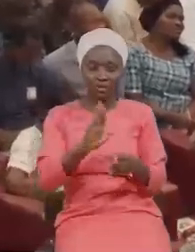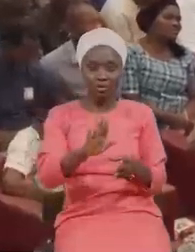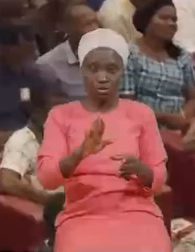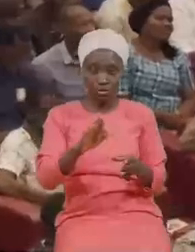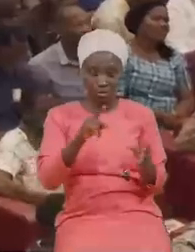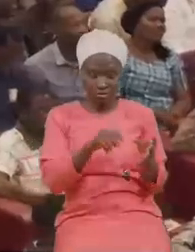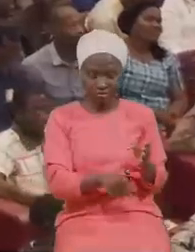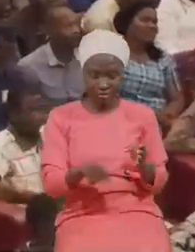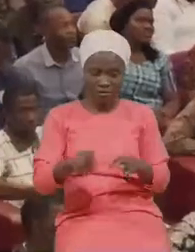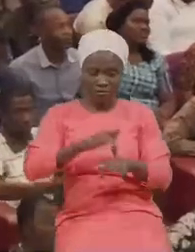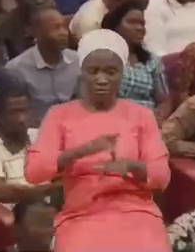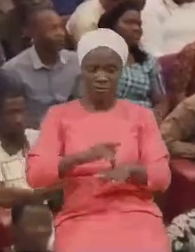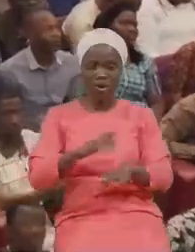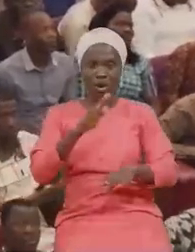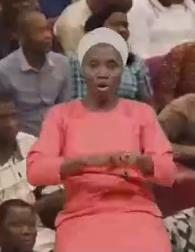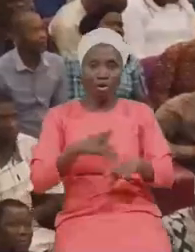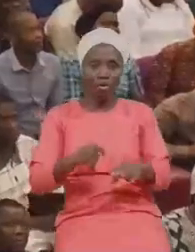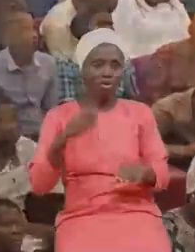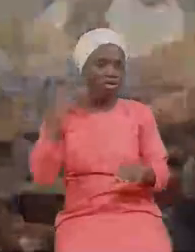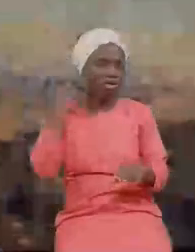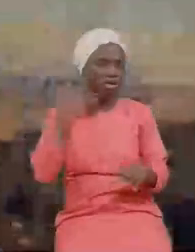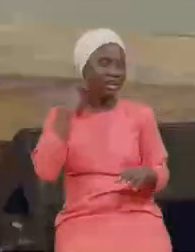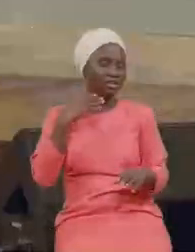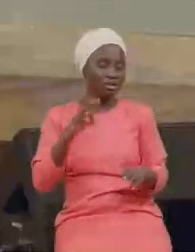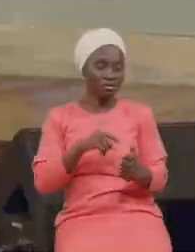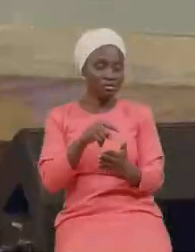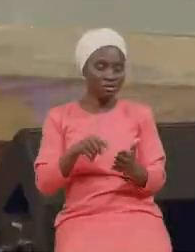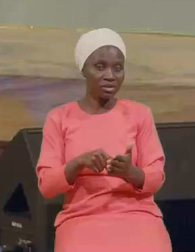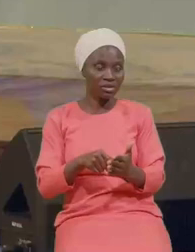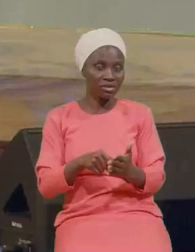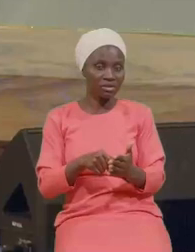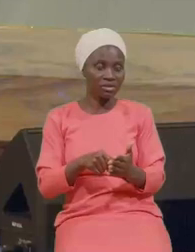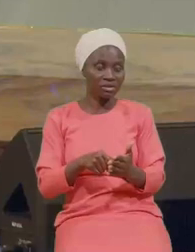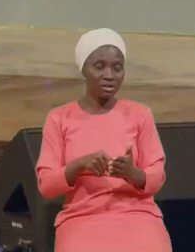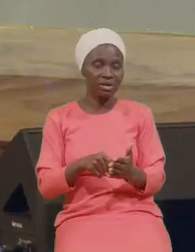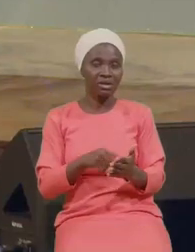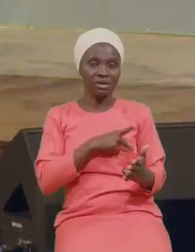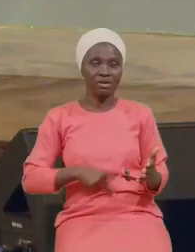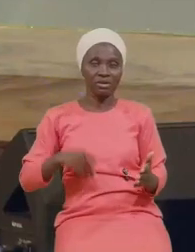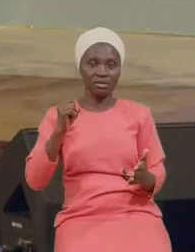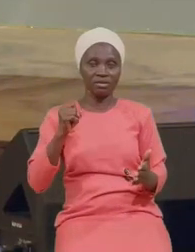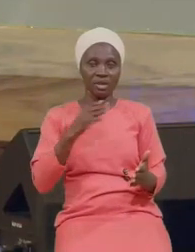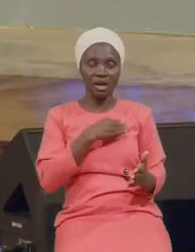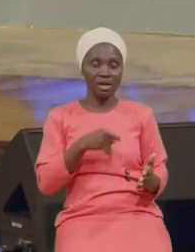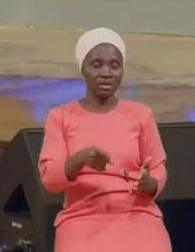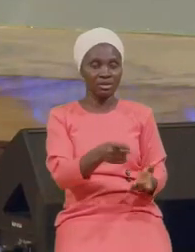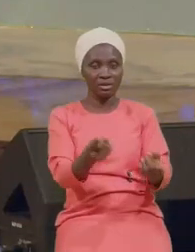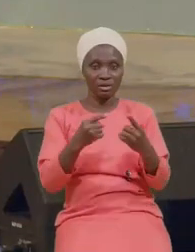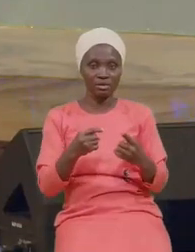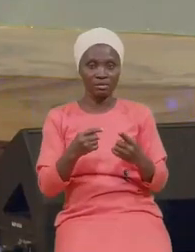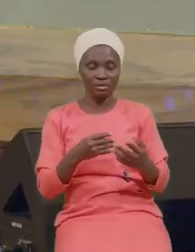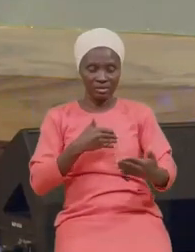les coups de ces rois il s'approchaient et il mit les pieds sur leur coup